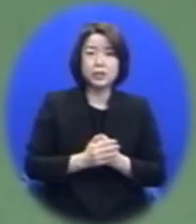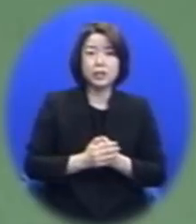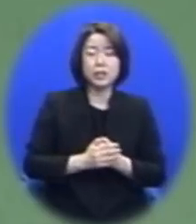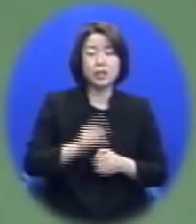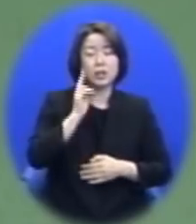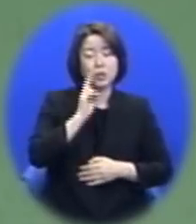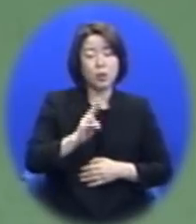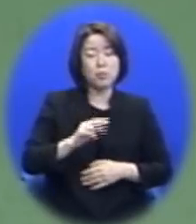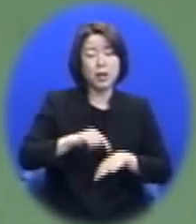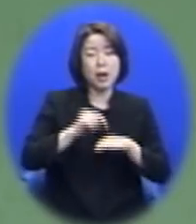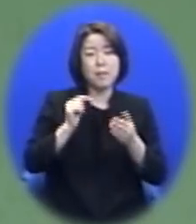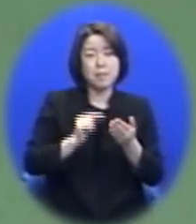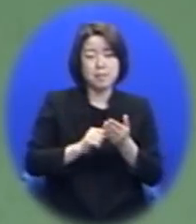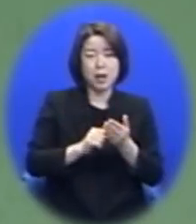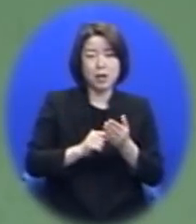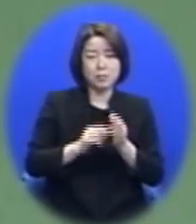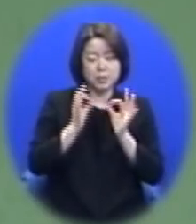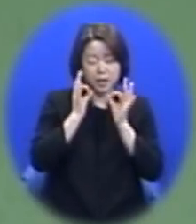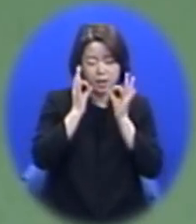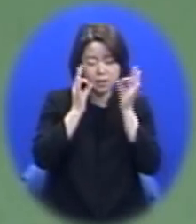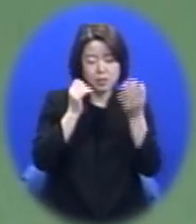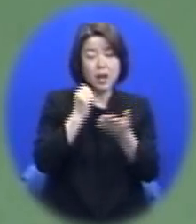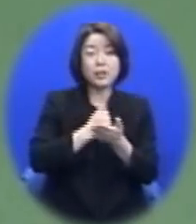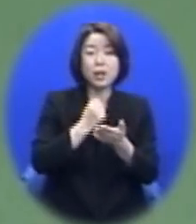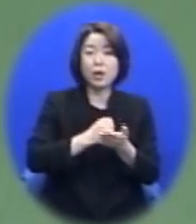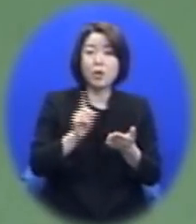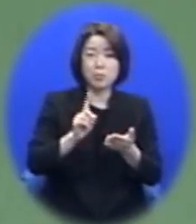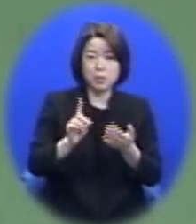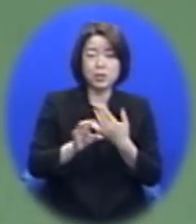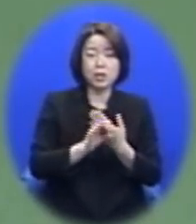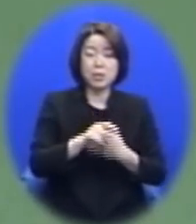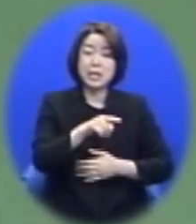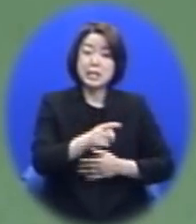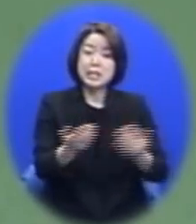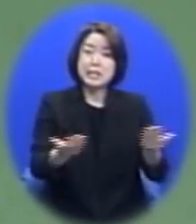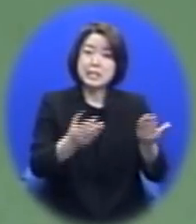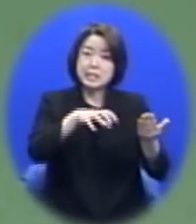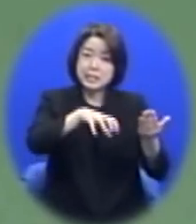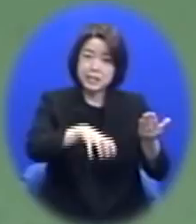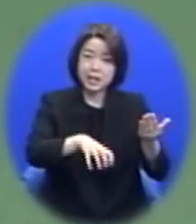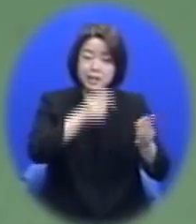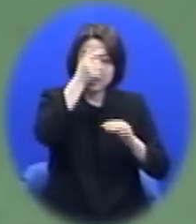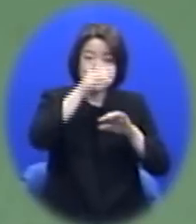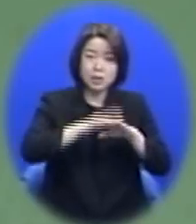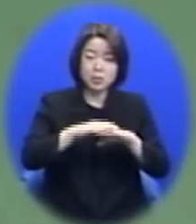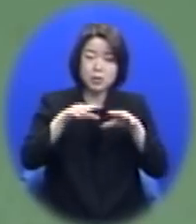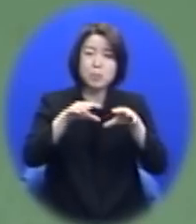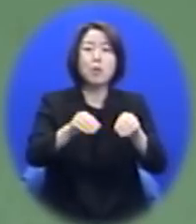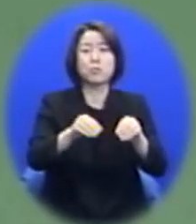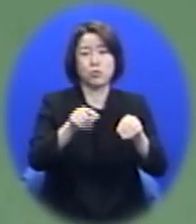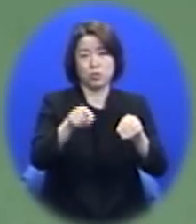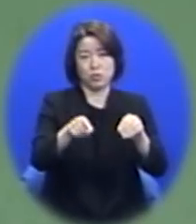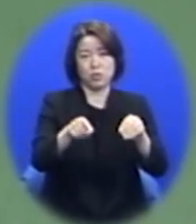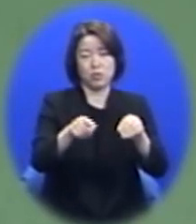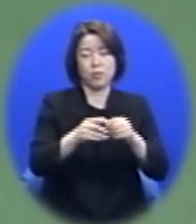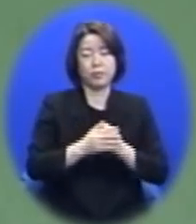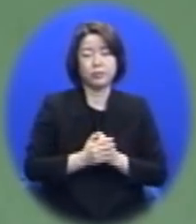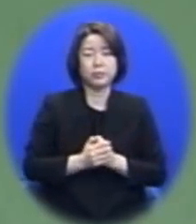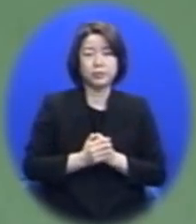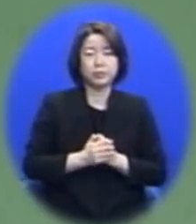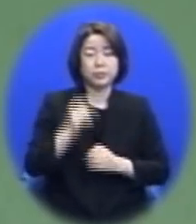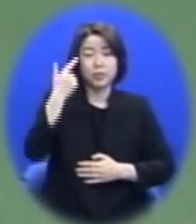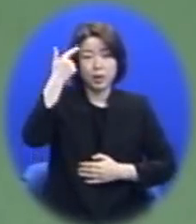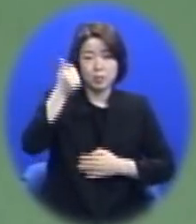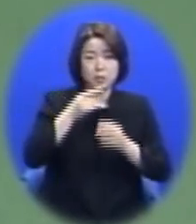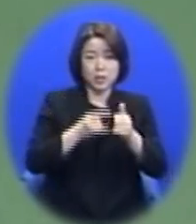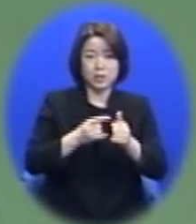너무나 마음의 간절한 안타까움은 이 직장 예배를 중단하게 되는 것입니다.